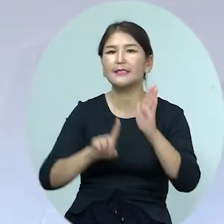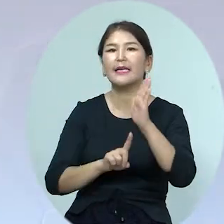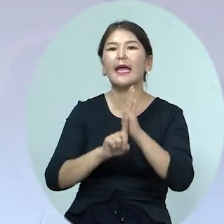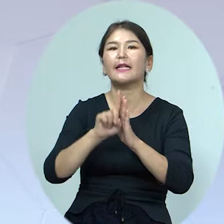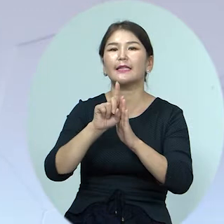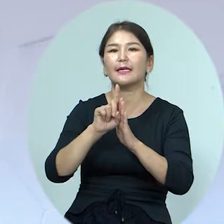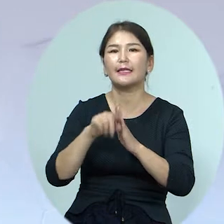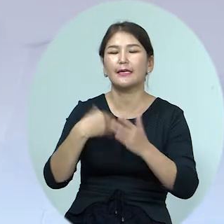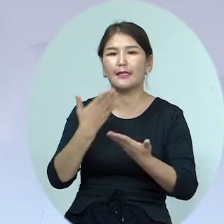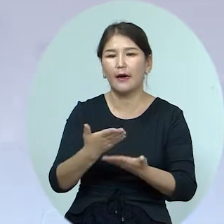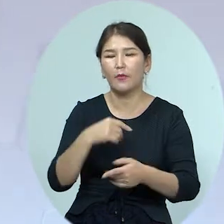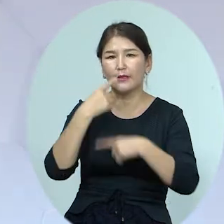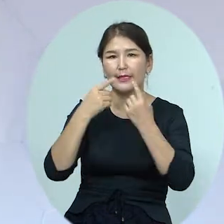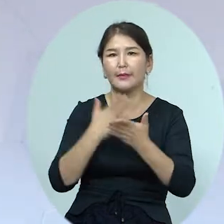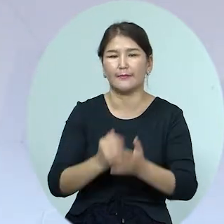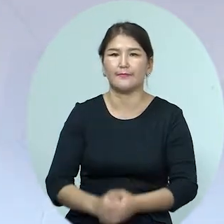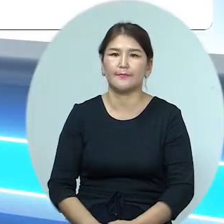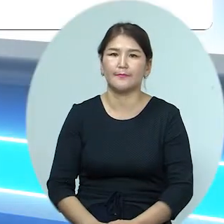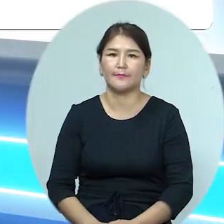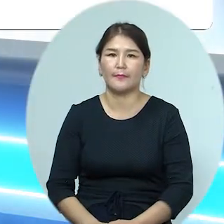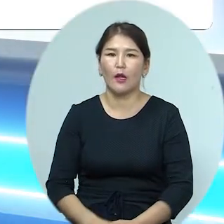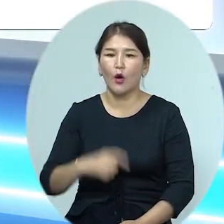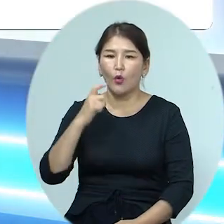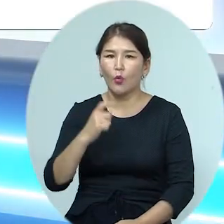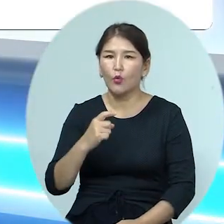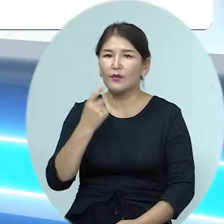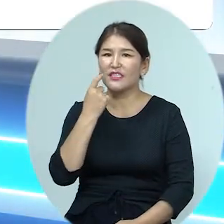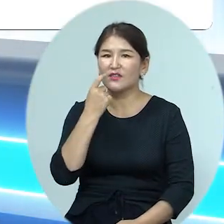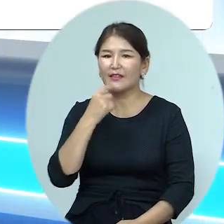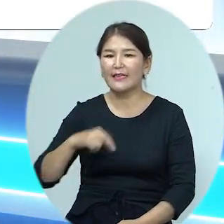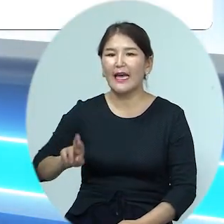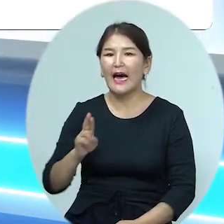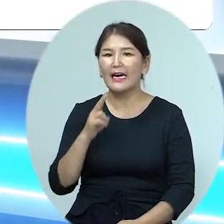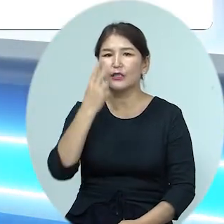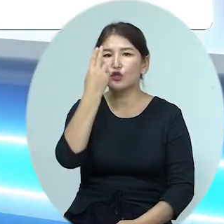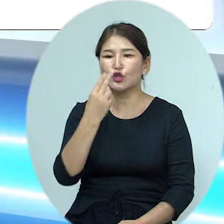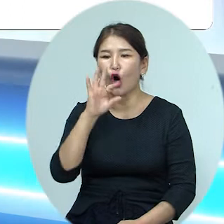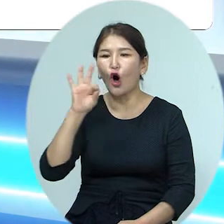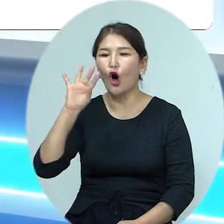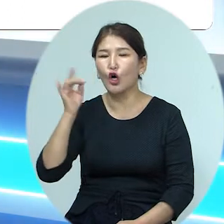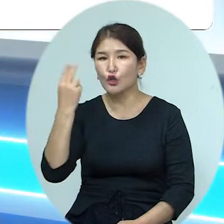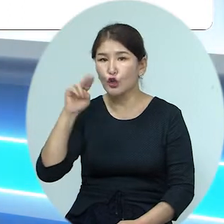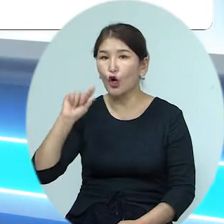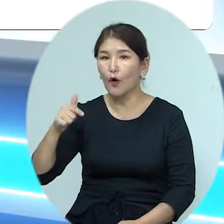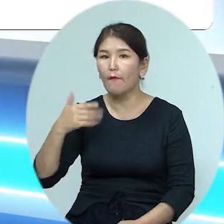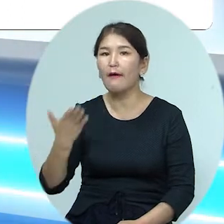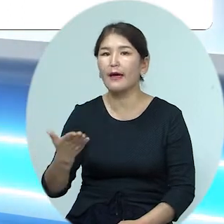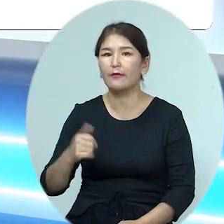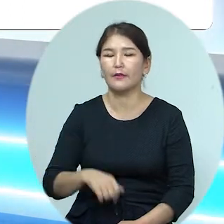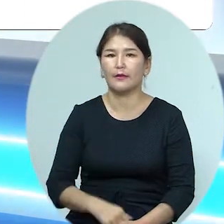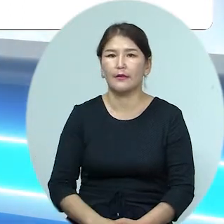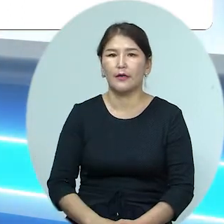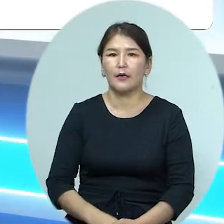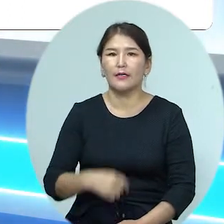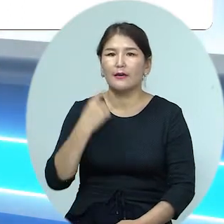гэдгийг та бүхэнд хэлмээр байна. Хүний шүд ер нь яагаад цоордог вэ гэвэл хүний аманд